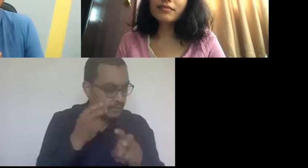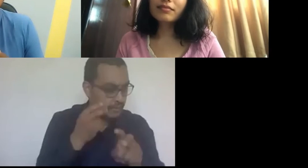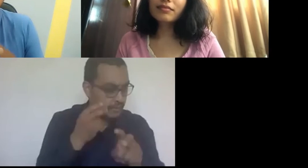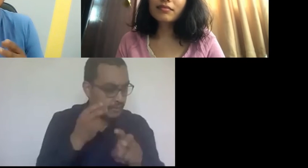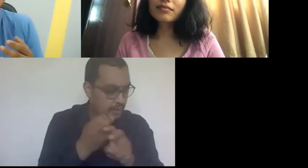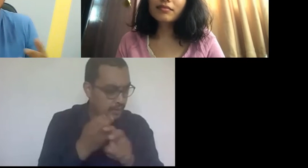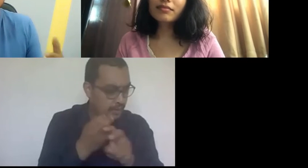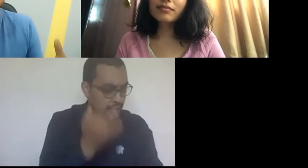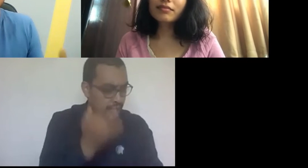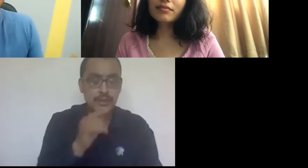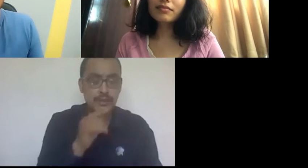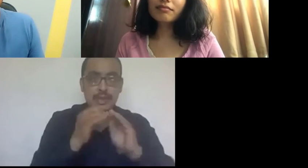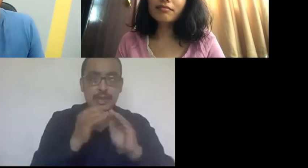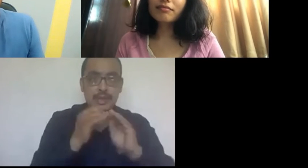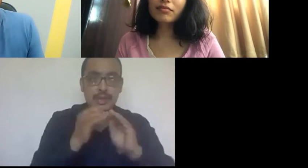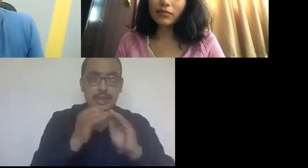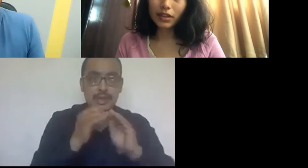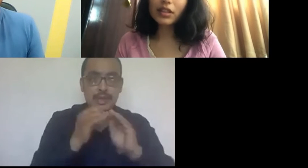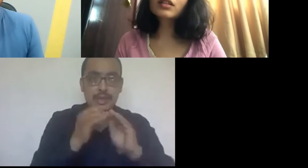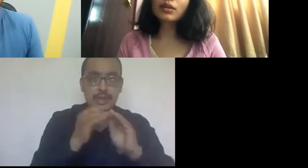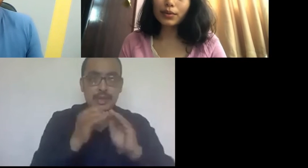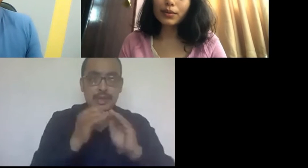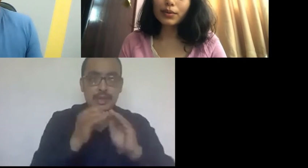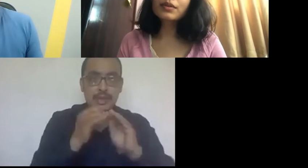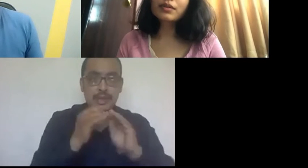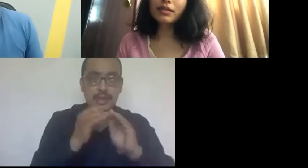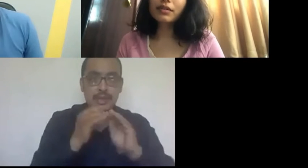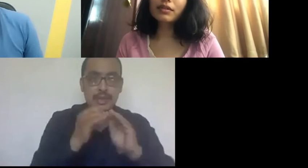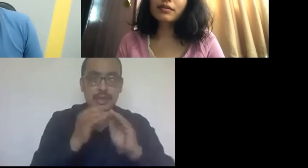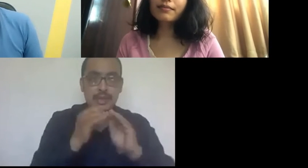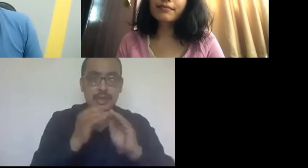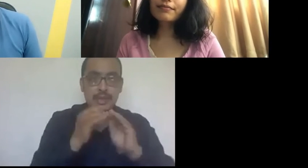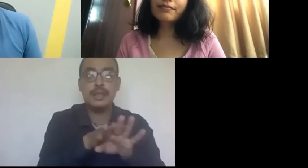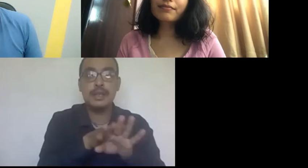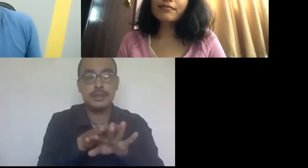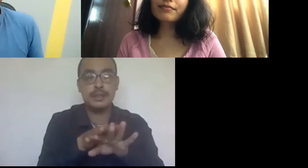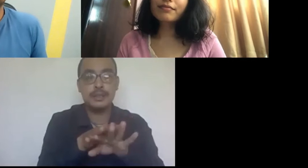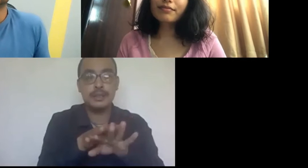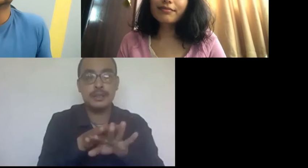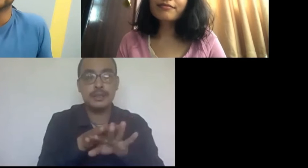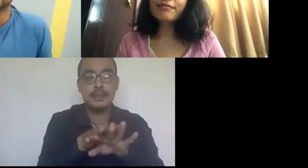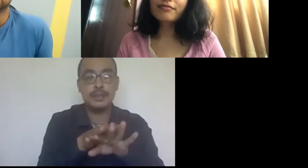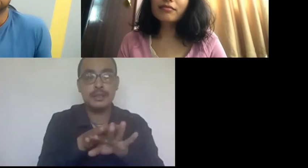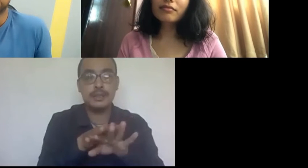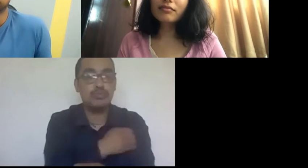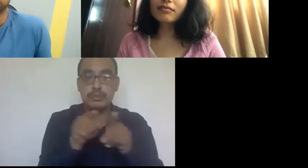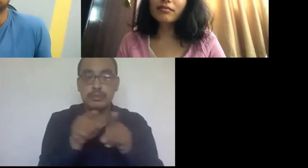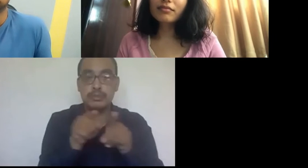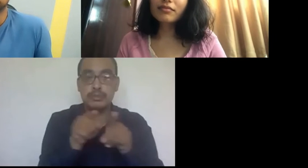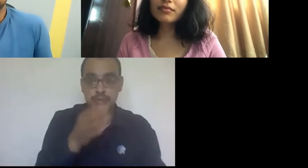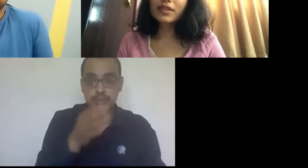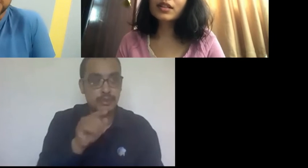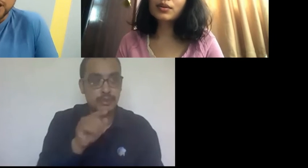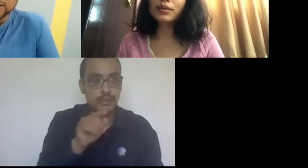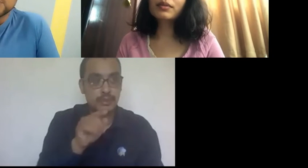सोसियल मिडियामा चाहिँ अलिकति हामीले राम्रो कन्टेन्टहरू हाल्न सक्यौँ भने त्यसले चाहिँ भोलिको डेटमा हामीलाई रिफ्रेस पनि गराउँछ. निकै नै इन्ट्रेस्टिङ छ यो सोसियल मिडियाको